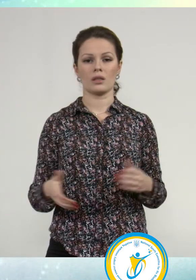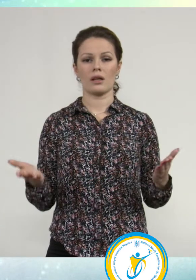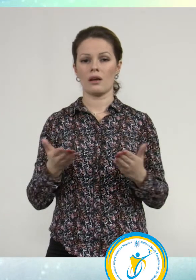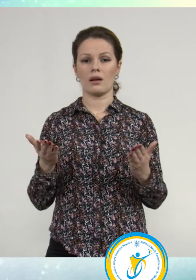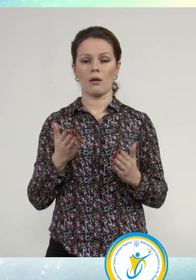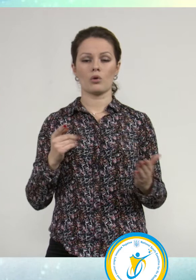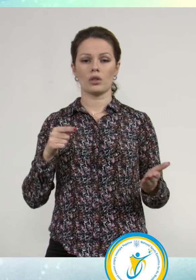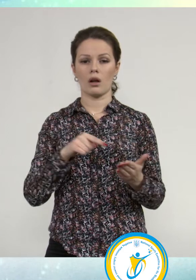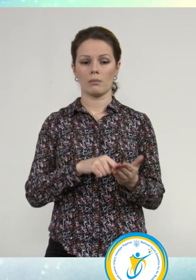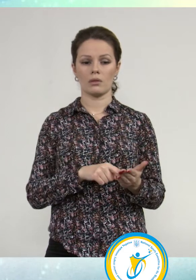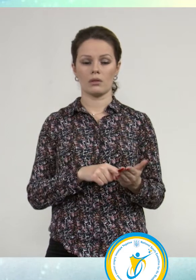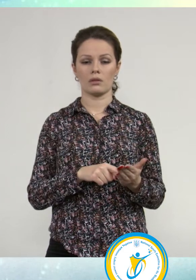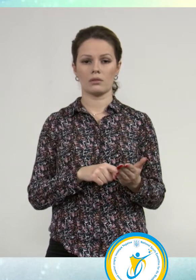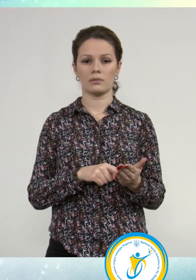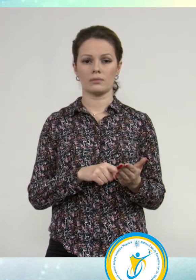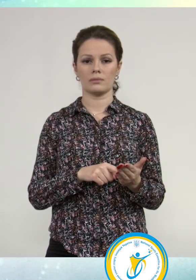яка потрапила